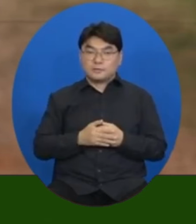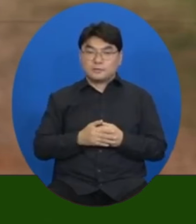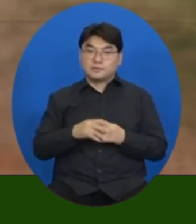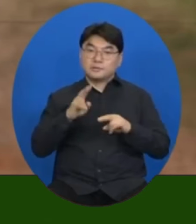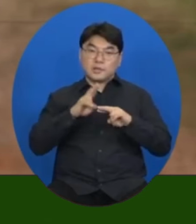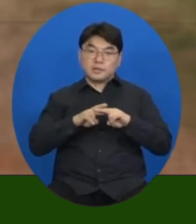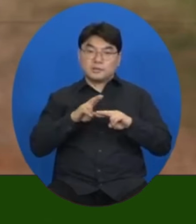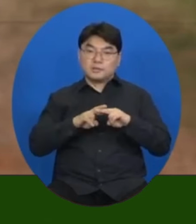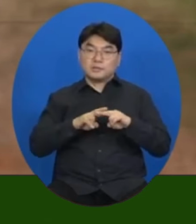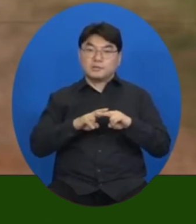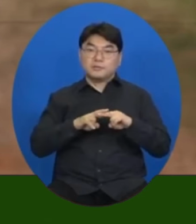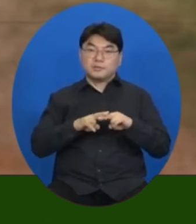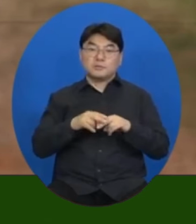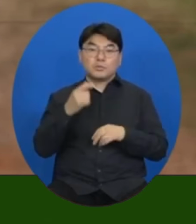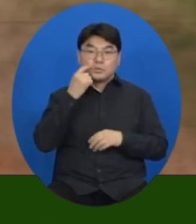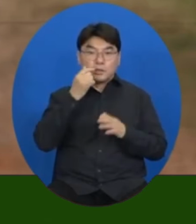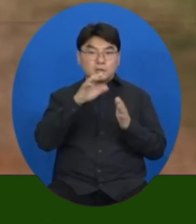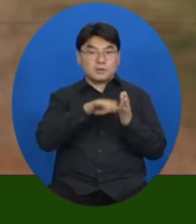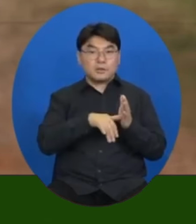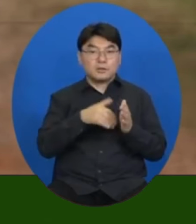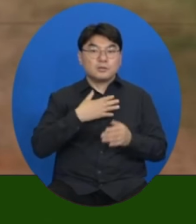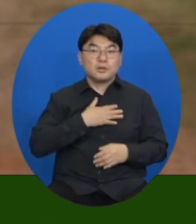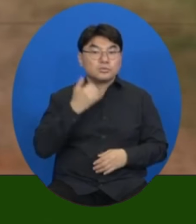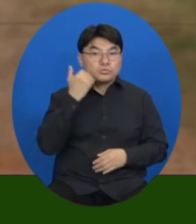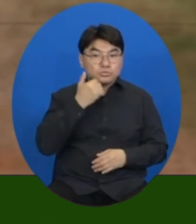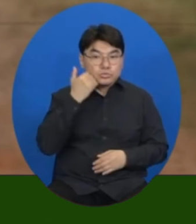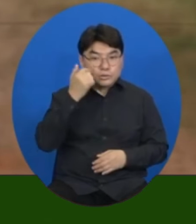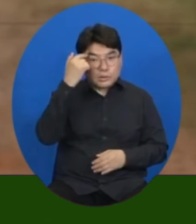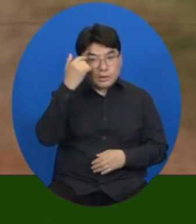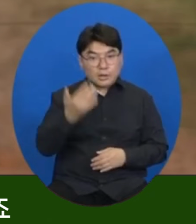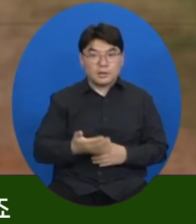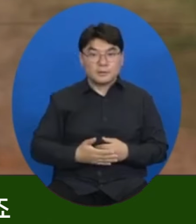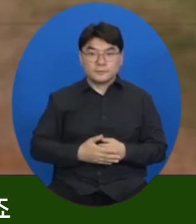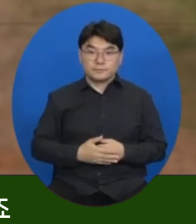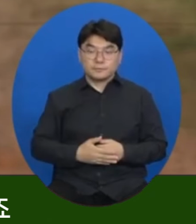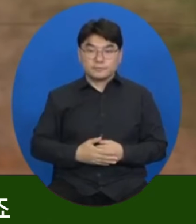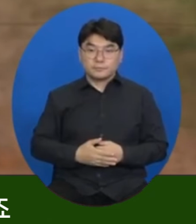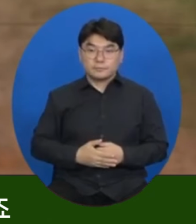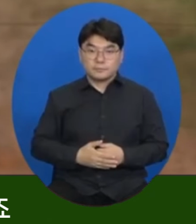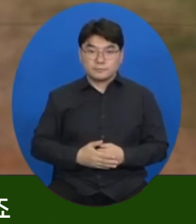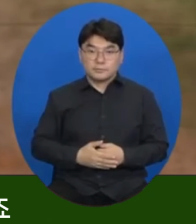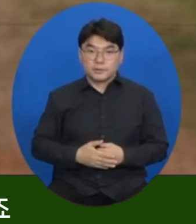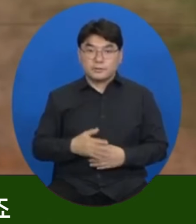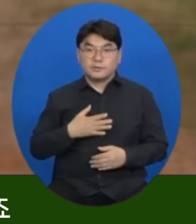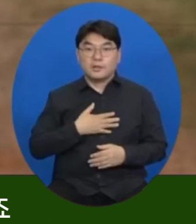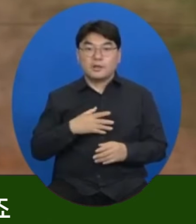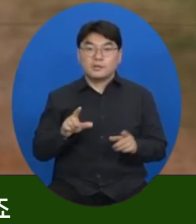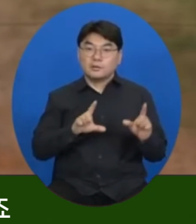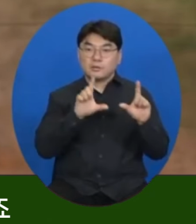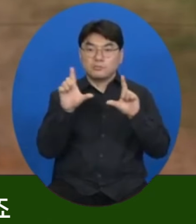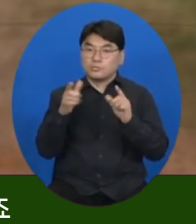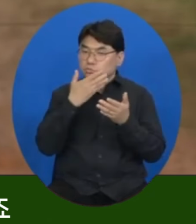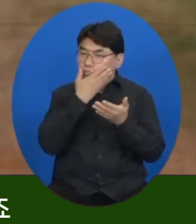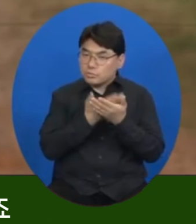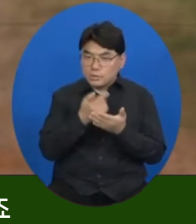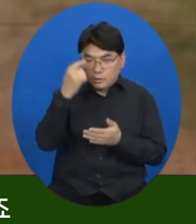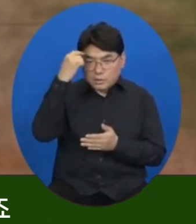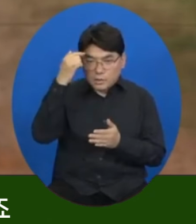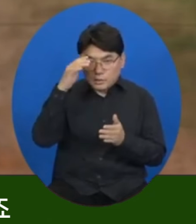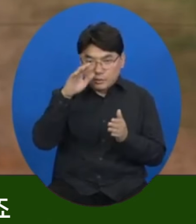내가 유지하지 없을 때에 나는 누구인가 만일 거기에 내 인생을 둔 사람이라면 여지없이